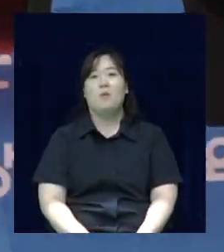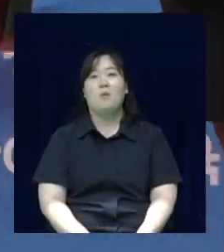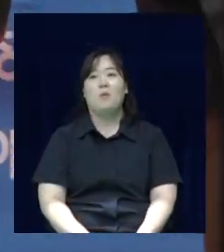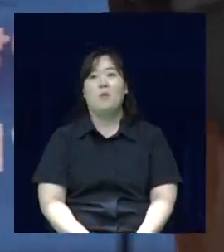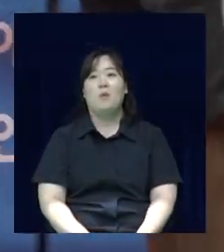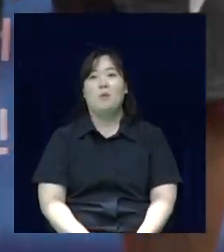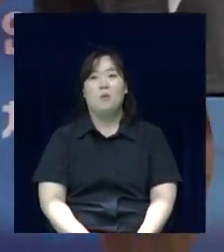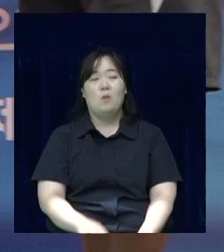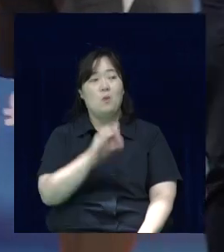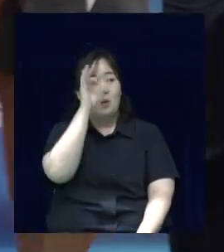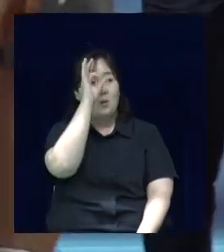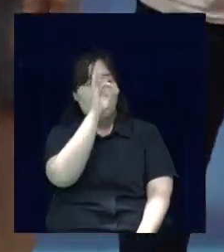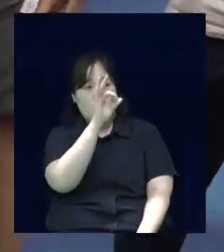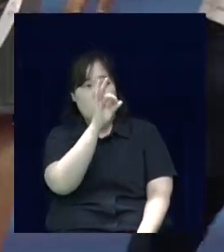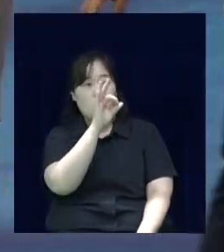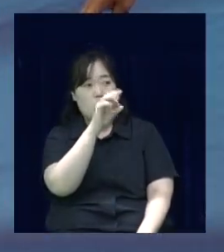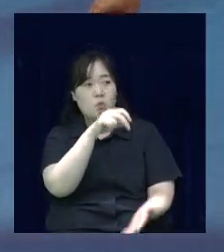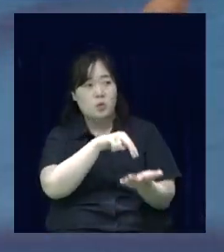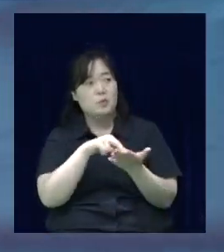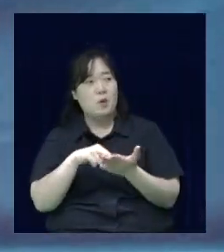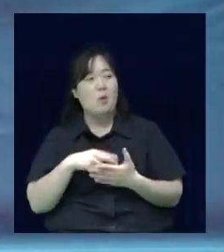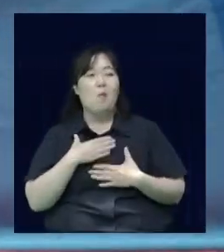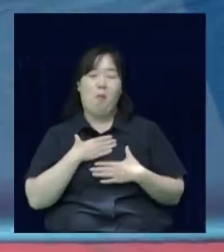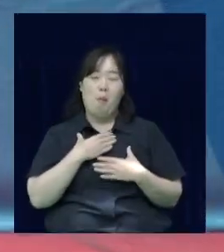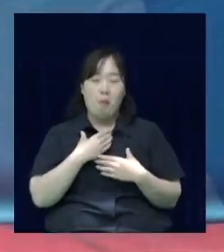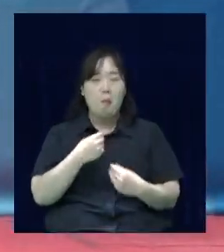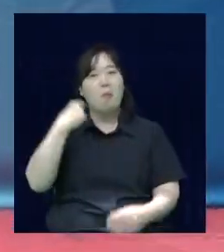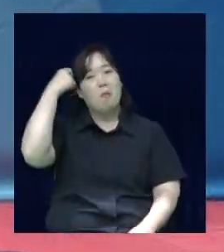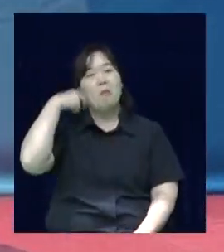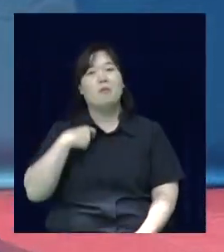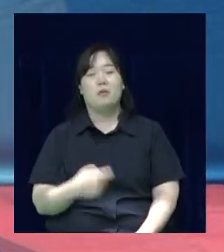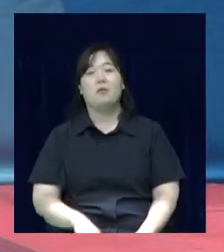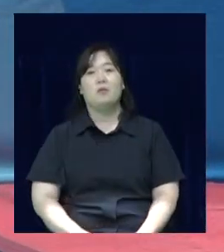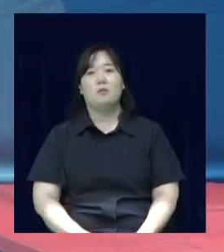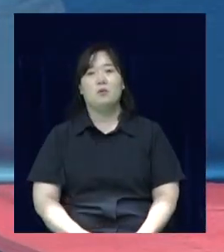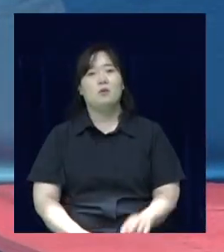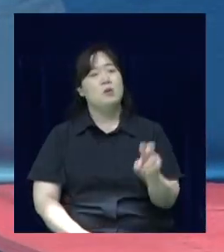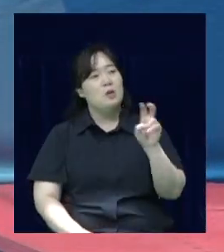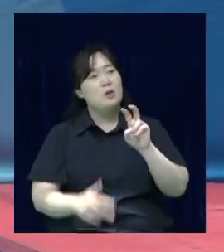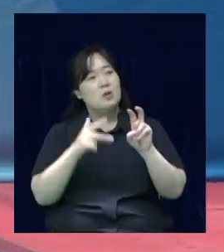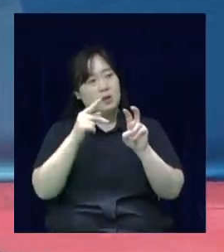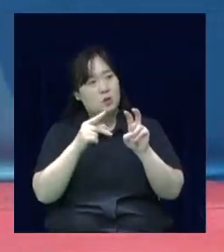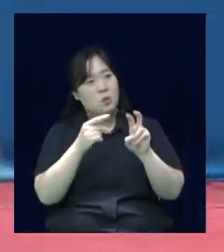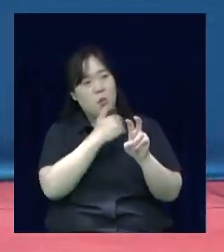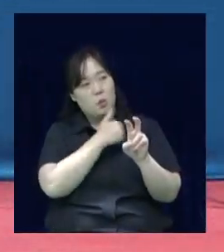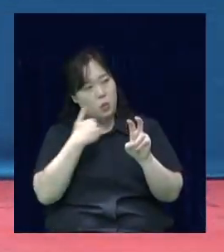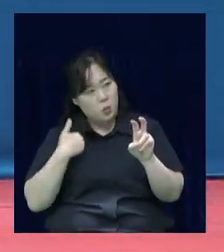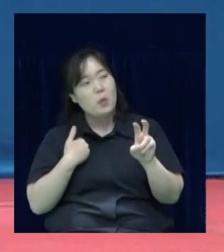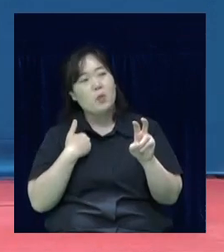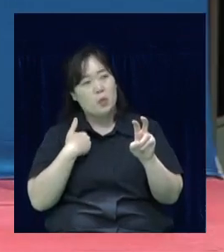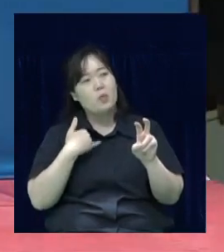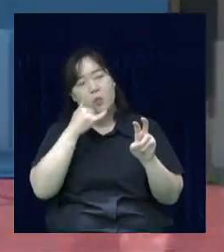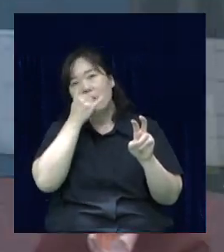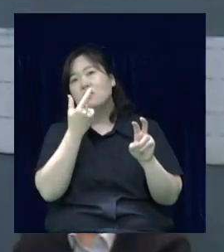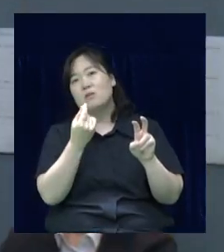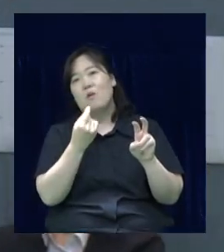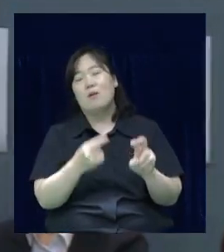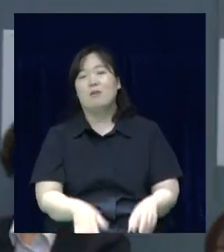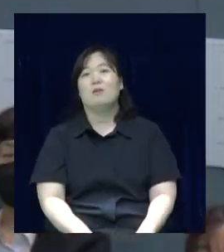사실 보는 사람 입장에서 굉장히 좀 편하게 느껴졌었거든요. 예. 지금 여유가 뭐 최소 20kg 이상의 여유가 있는 것 같습니다. 그렇군요. 예.